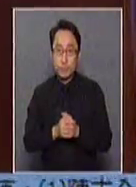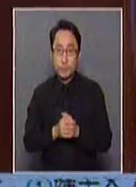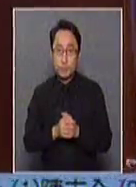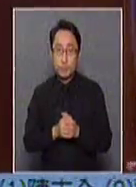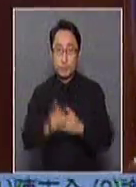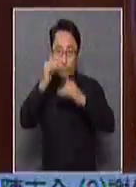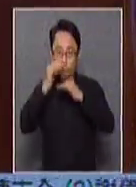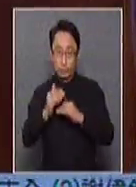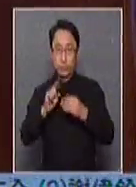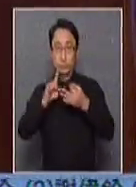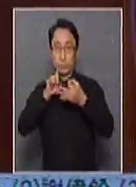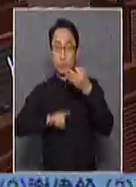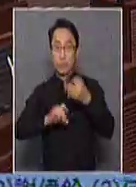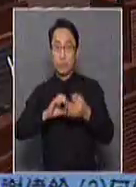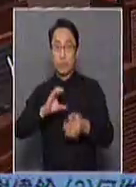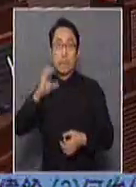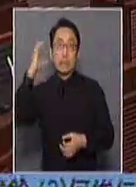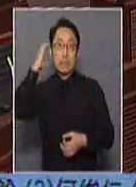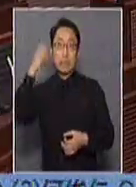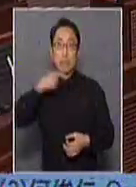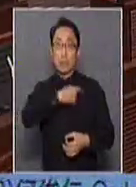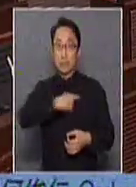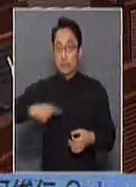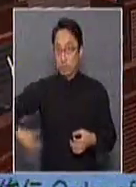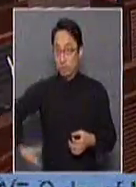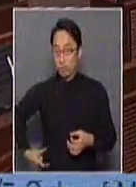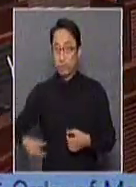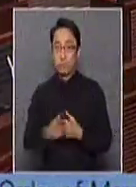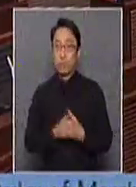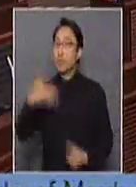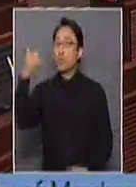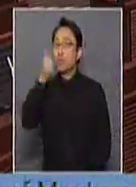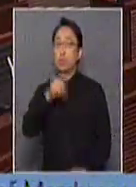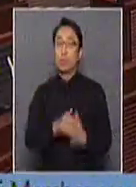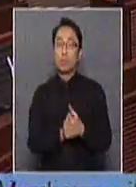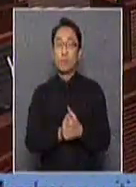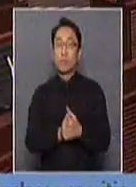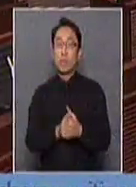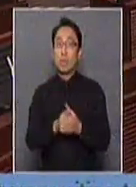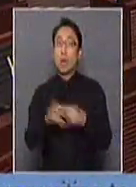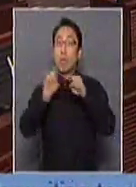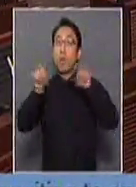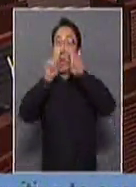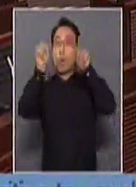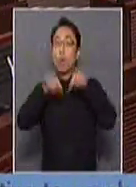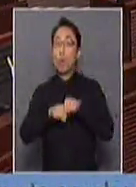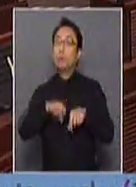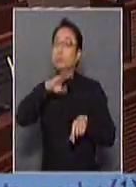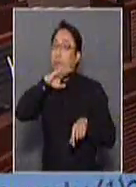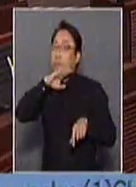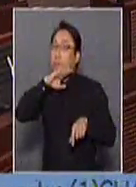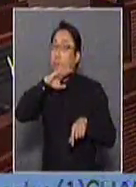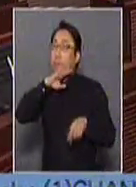陳志全議員。 主席，這份千呼萬喚始出來的施政報告，其實是一